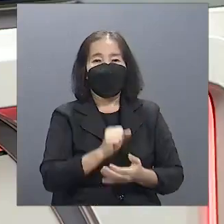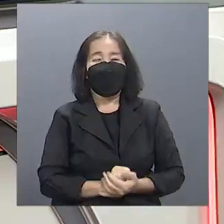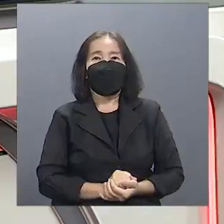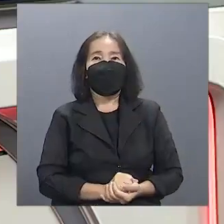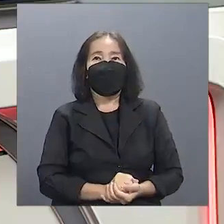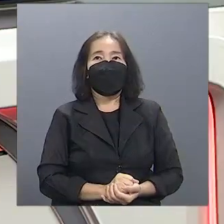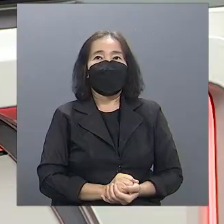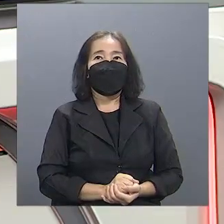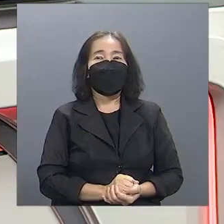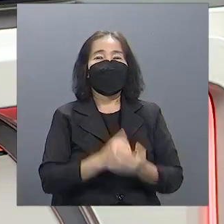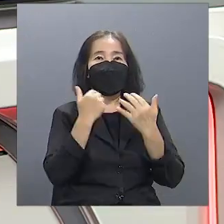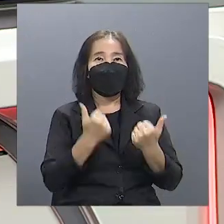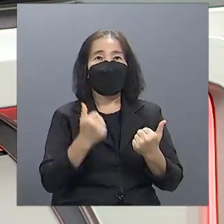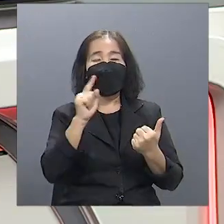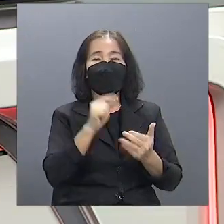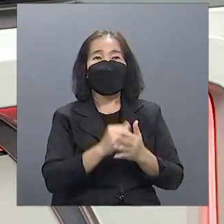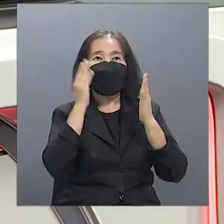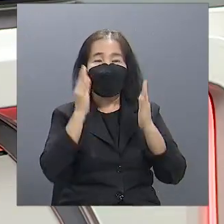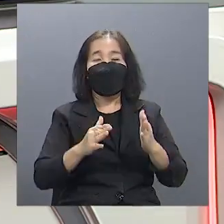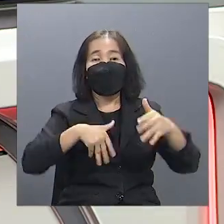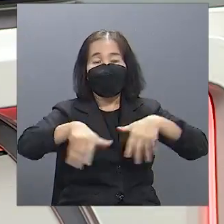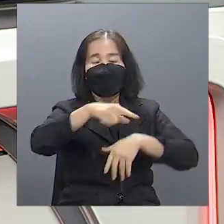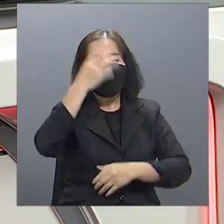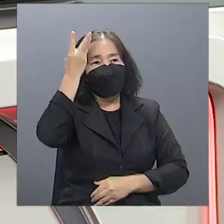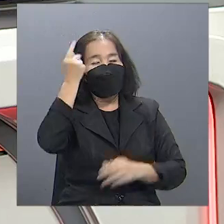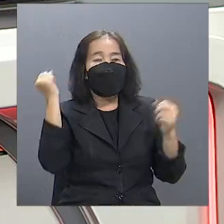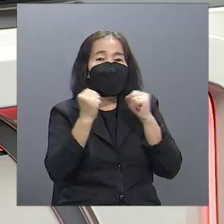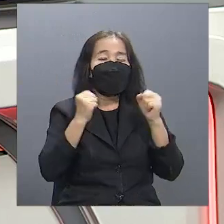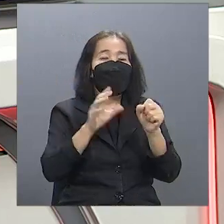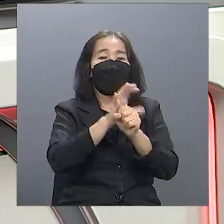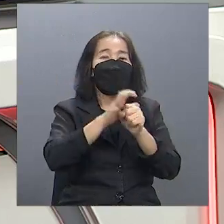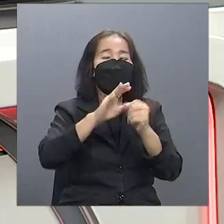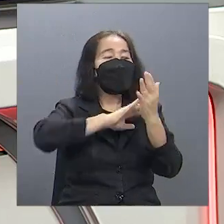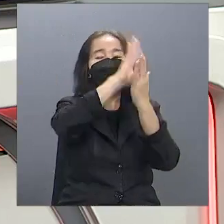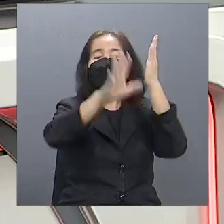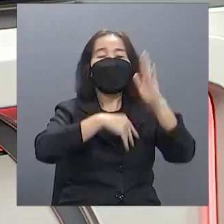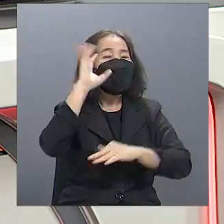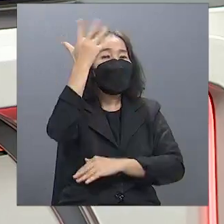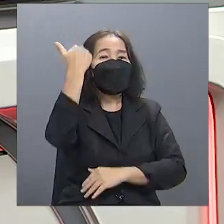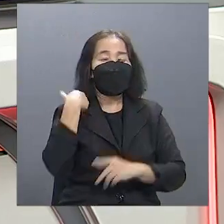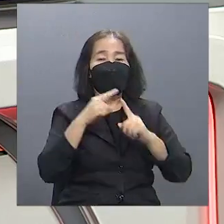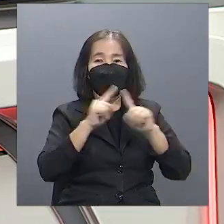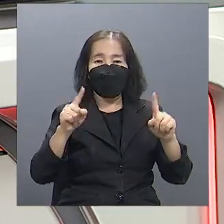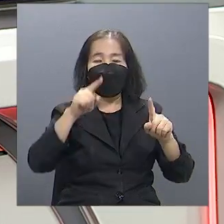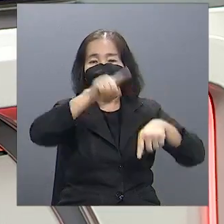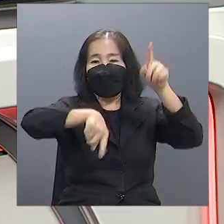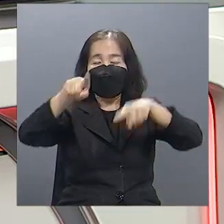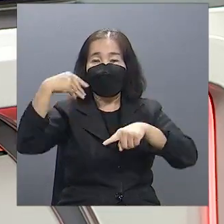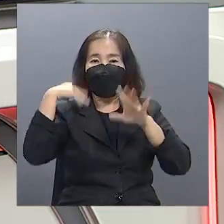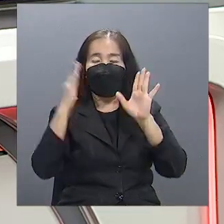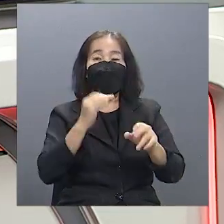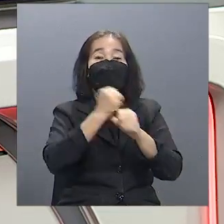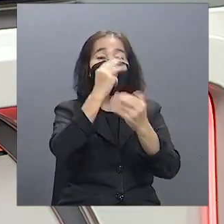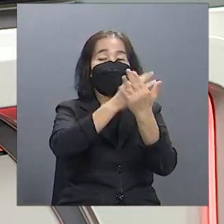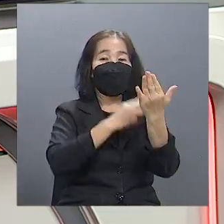ที่จริงตอนนี้เนี่ยคนก็กังวลเรื่องโควิด -19 กันไปทั่วโลกนะคะแต่ก็มีหลายแวดวงวิชาการที่กำลังบอกว่ามีโรคที่ทำให้ต